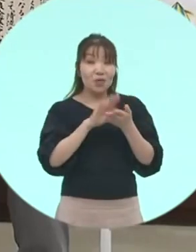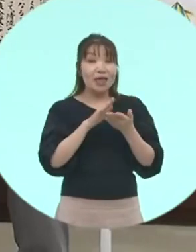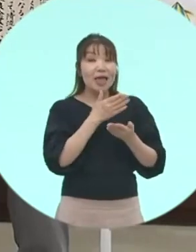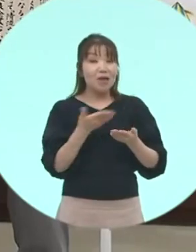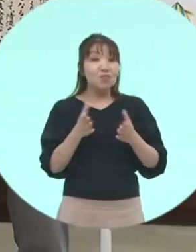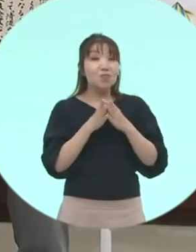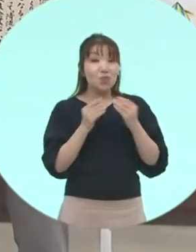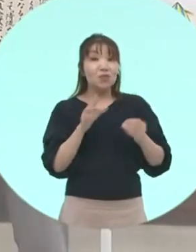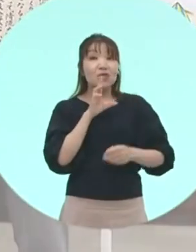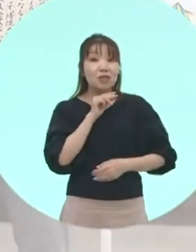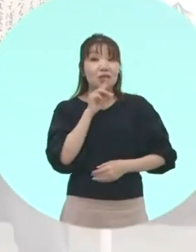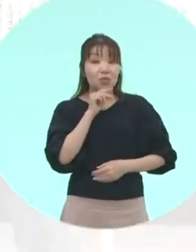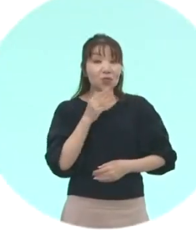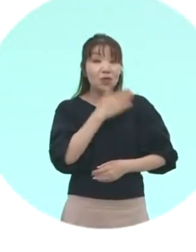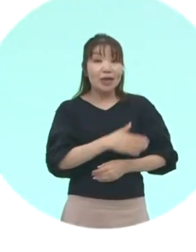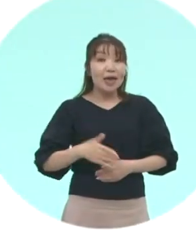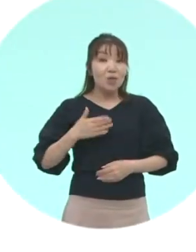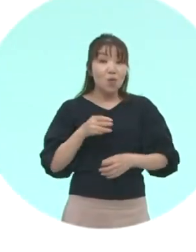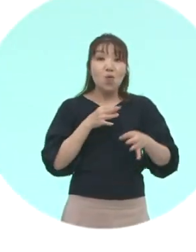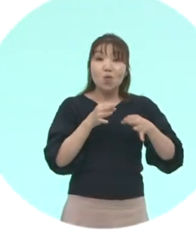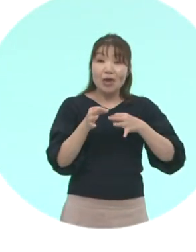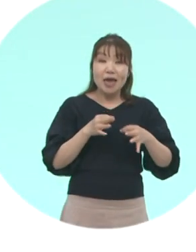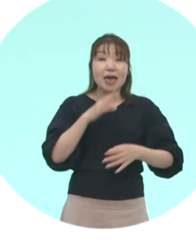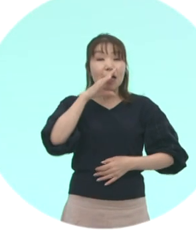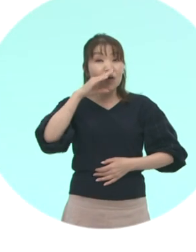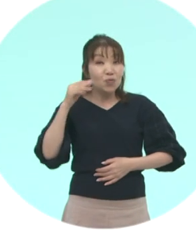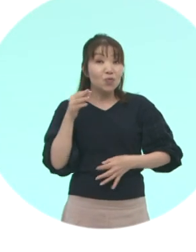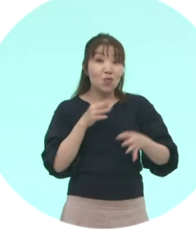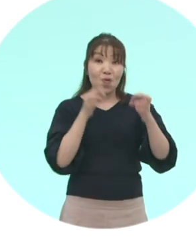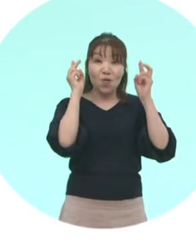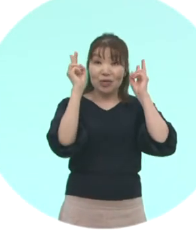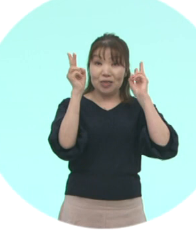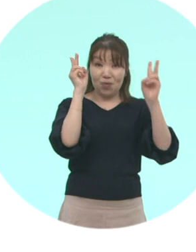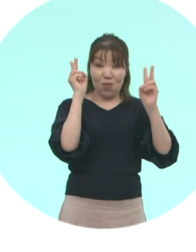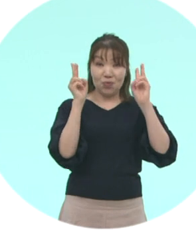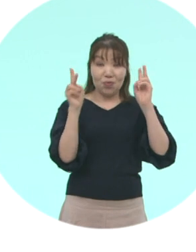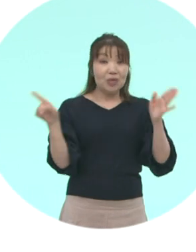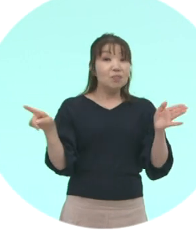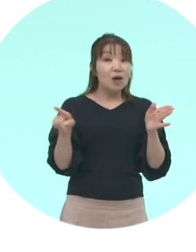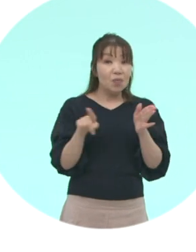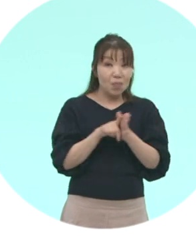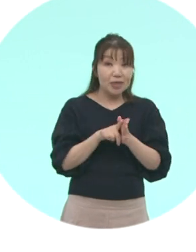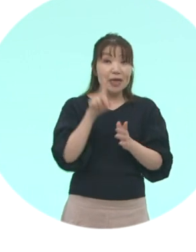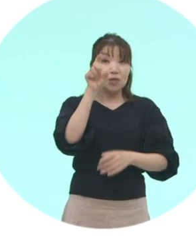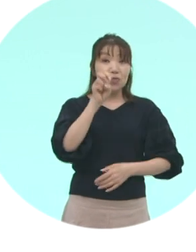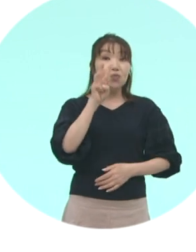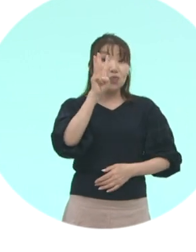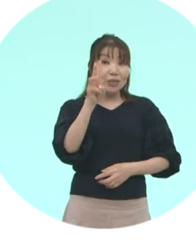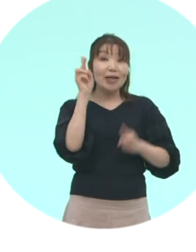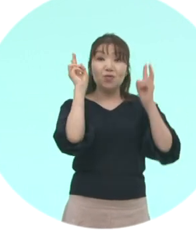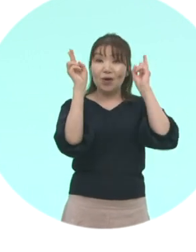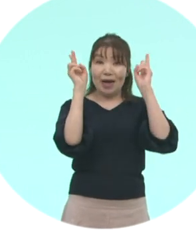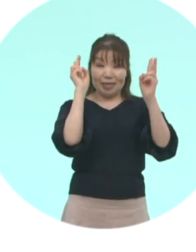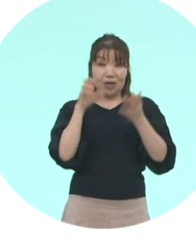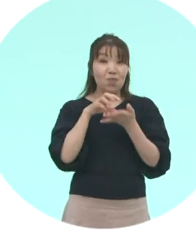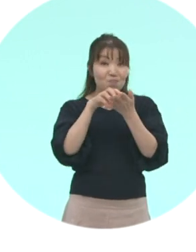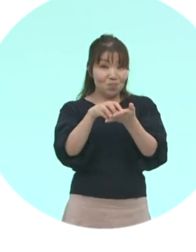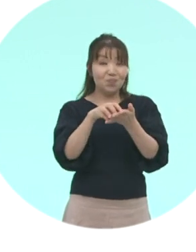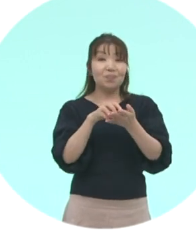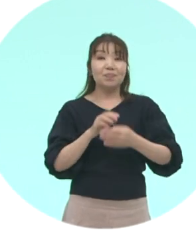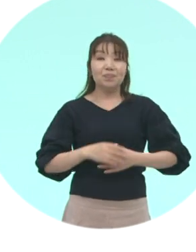の国岐阜健康経営優良企業として、これまで13社を表彰しています